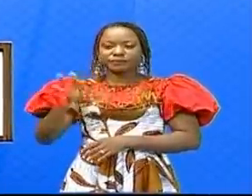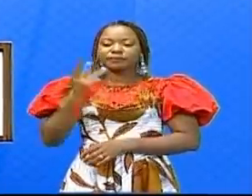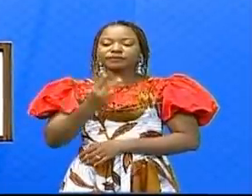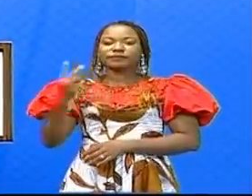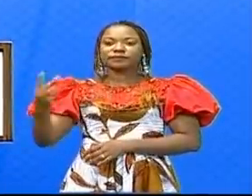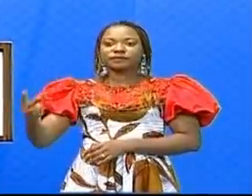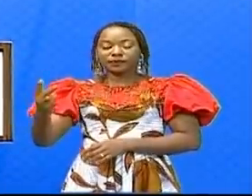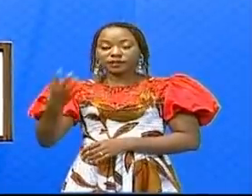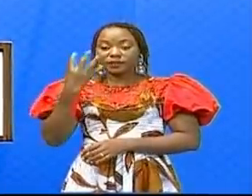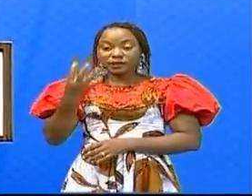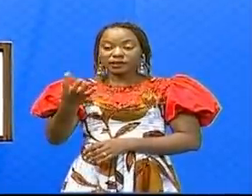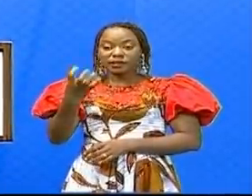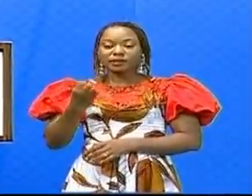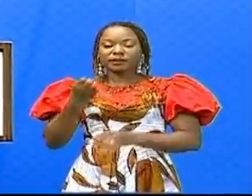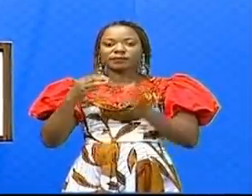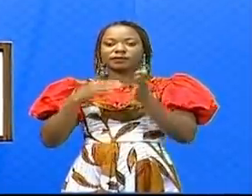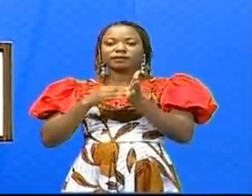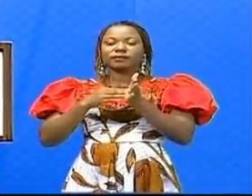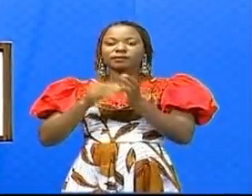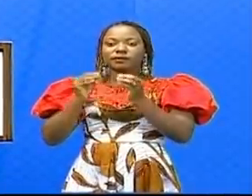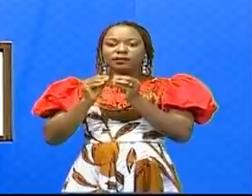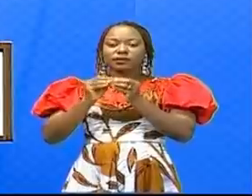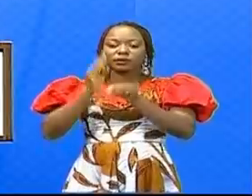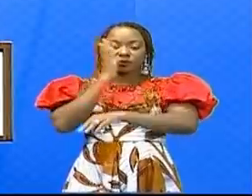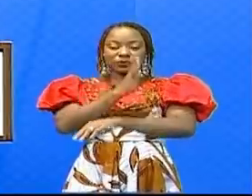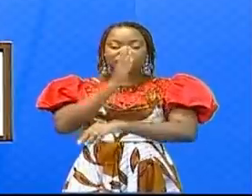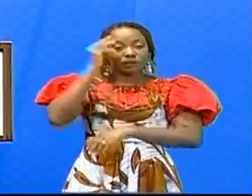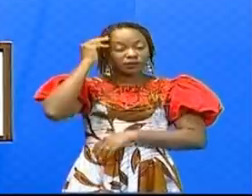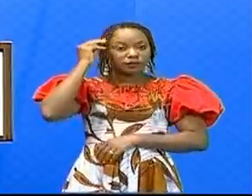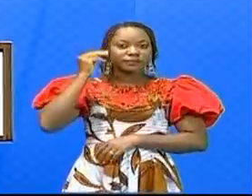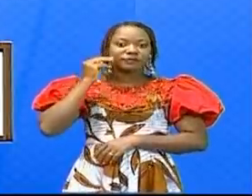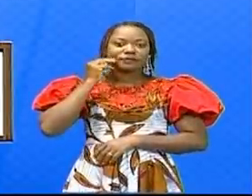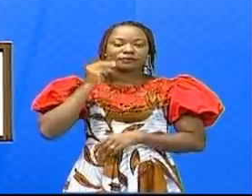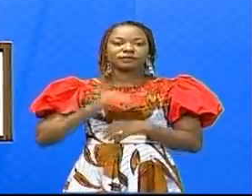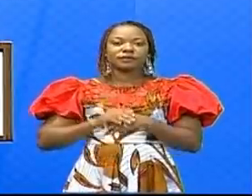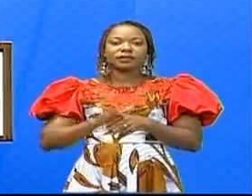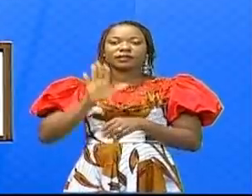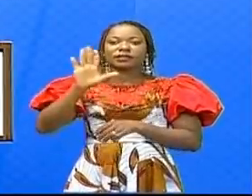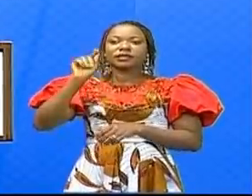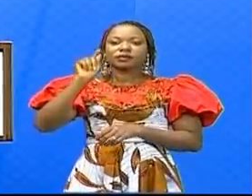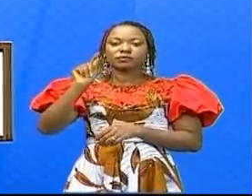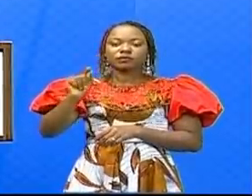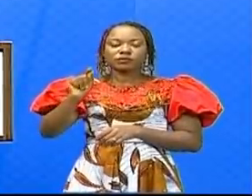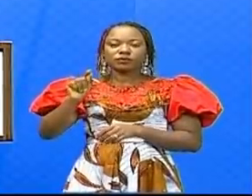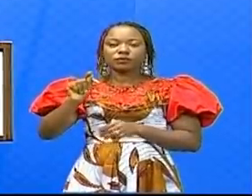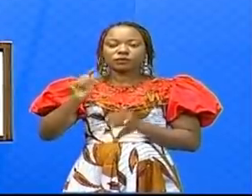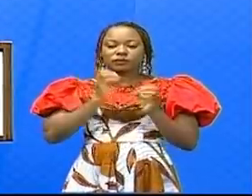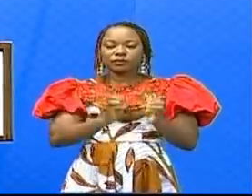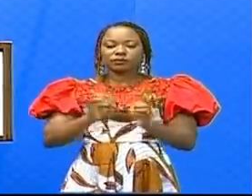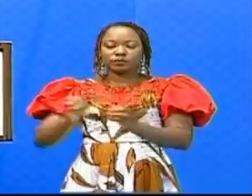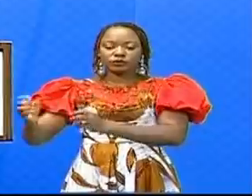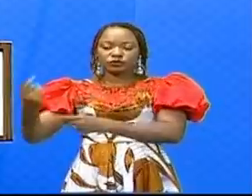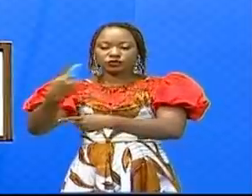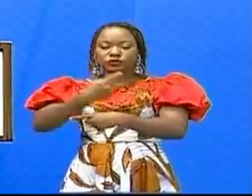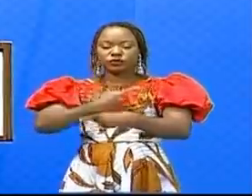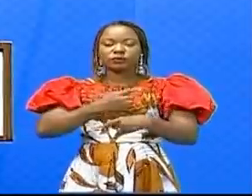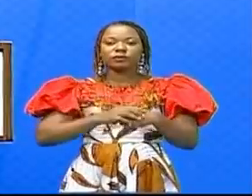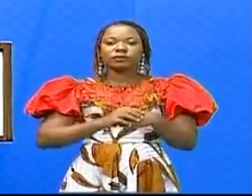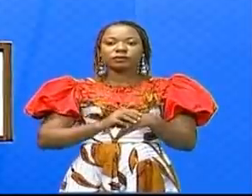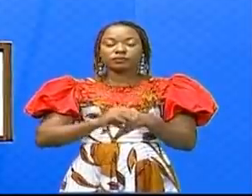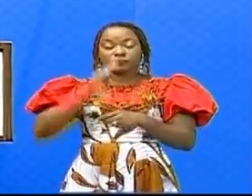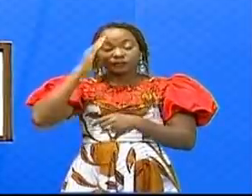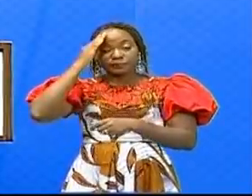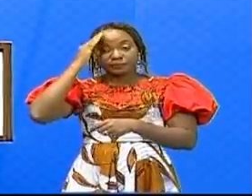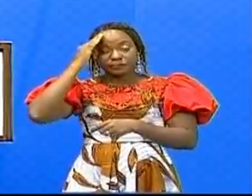la 49e réunion du Conseil des ministres. 5 points étaient inscrits à l'ordre du jour, à